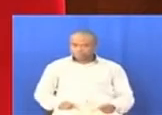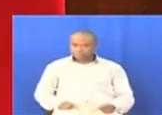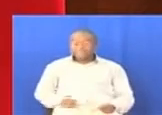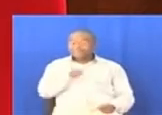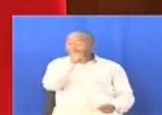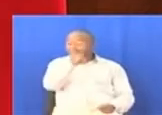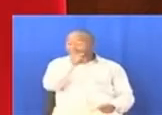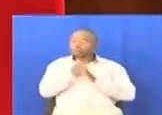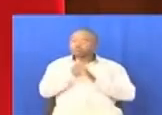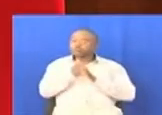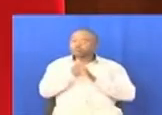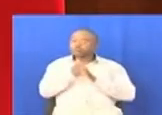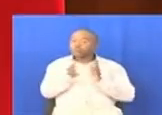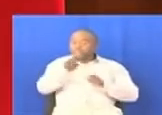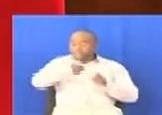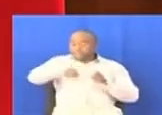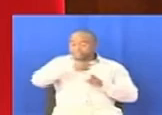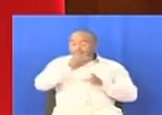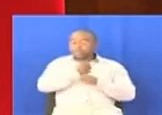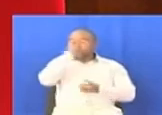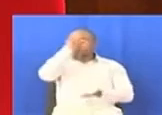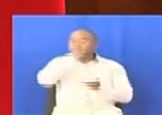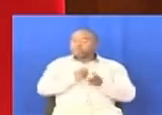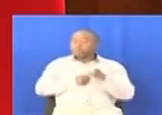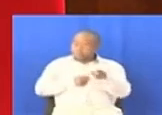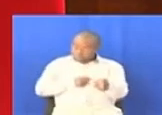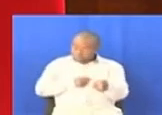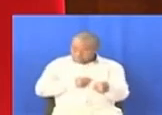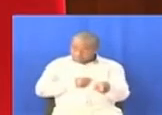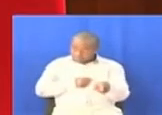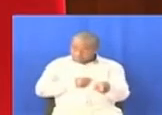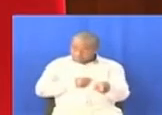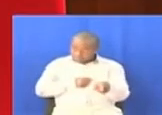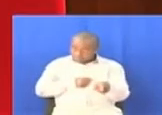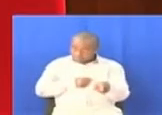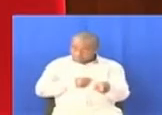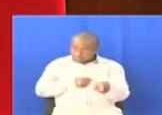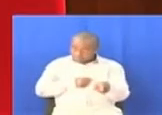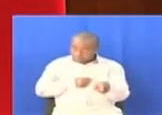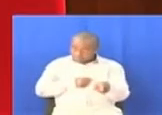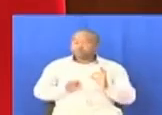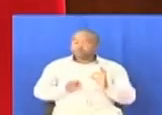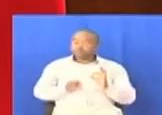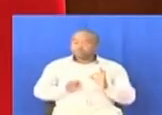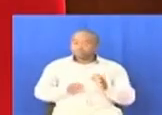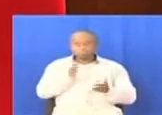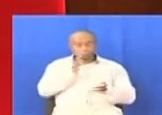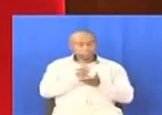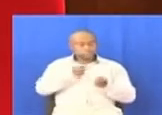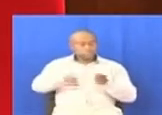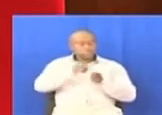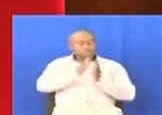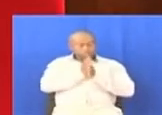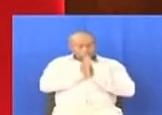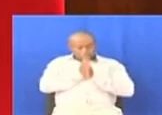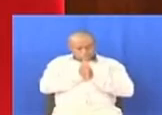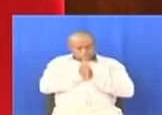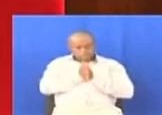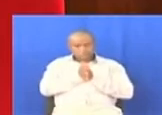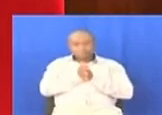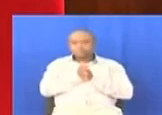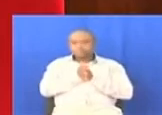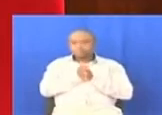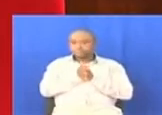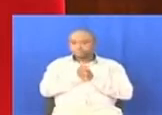Sasa sisi kabla tumepata decision, Mheshimiwa Speaker, decision maker amfanye decision ya namna hii, tunamshukuru. Na katika mazingira